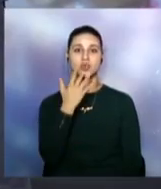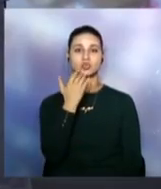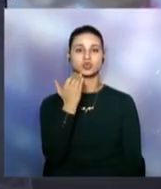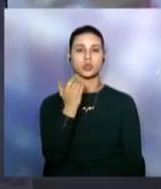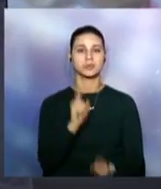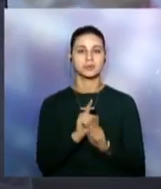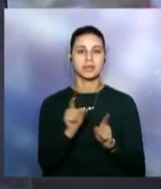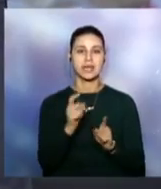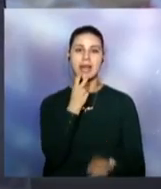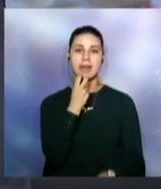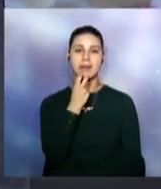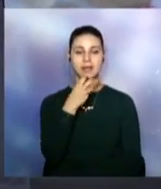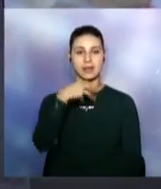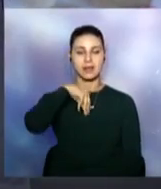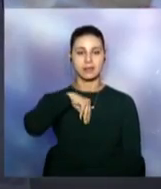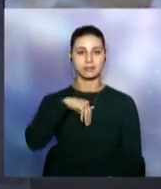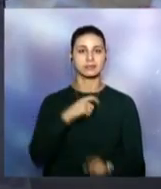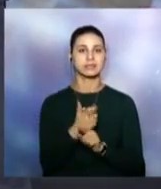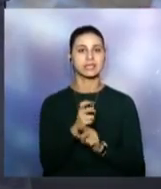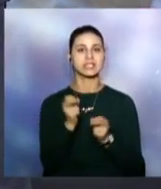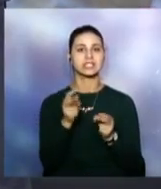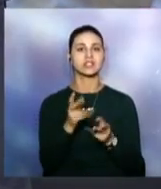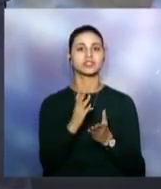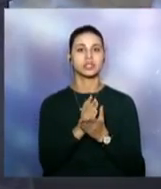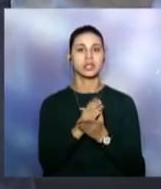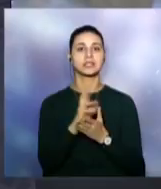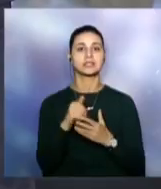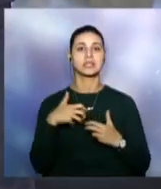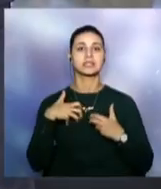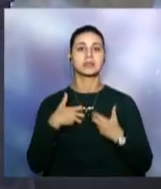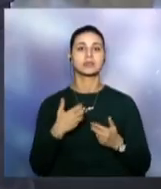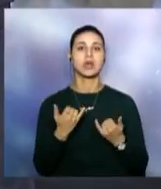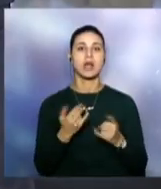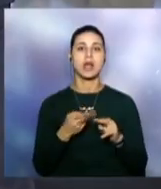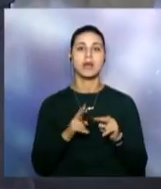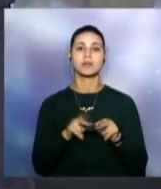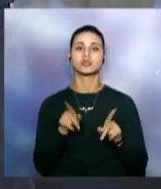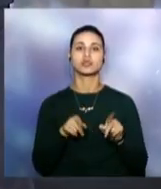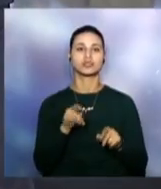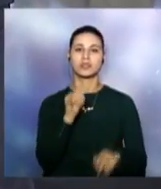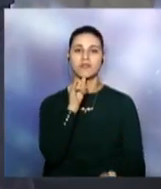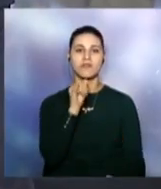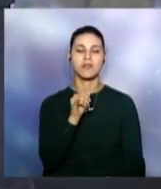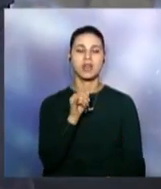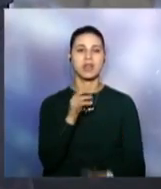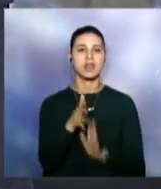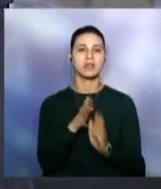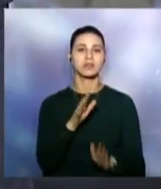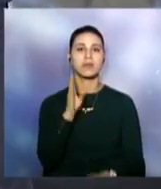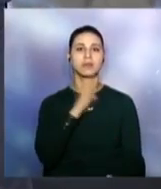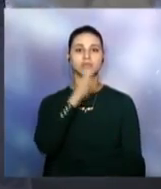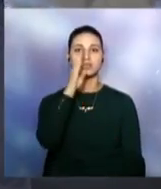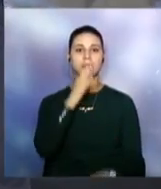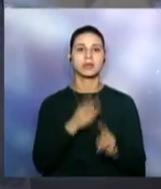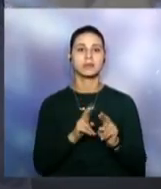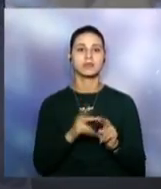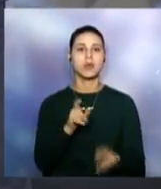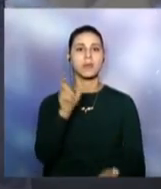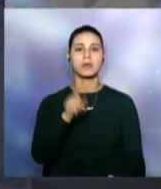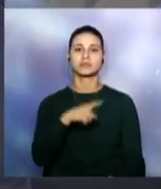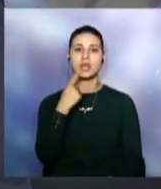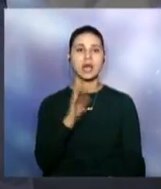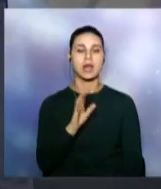ელემენტები წარმოადგენენ დიდ საშიშროებას და სამწუხაროდ ამას ზოგჯერ ვერ ხდება მშობელი, იმიტომ რომ ბავშვი არ